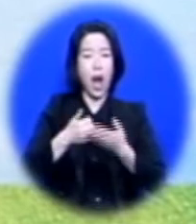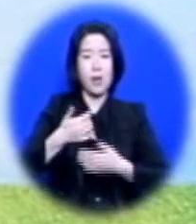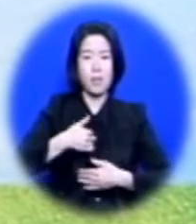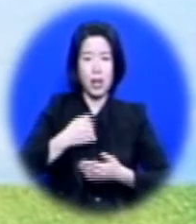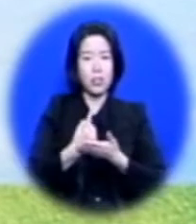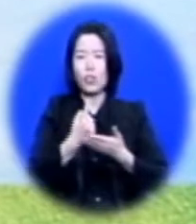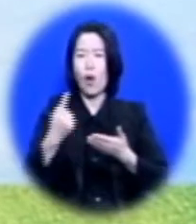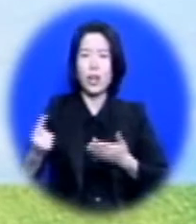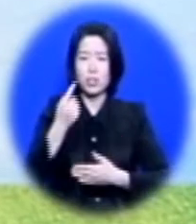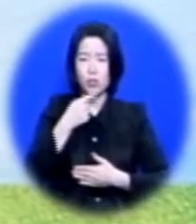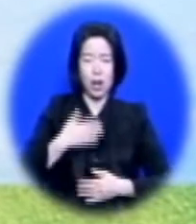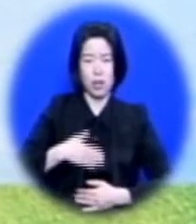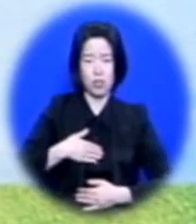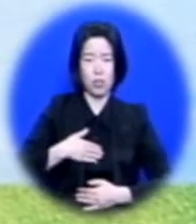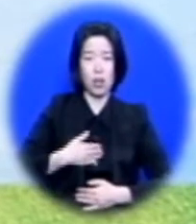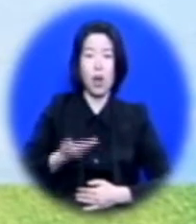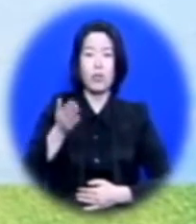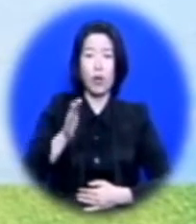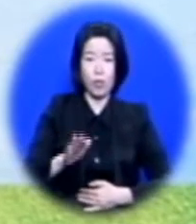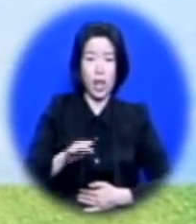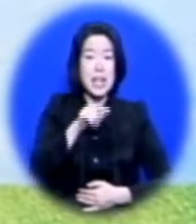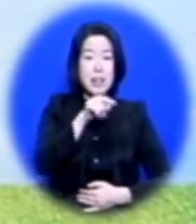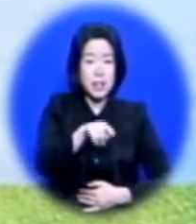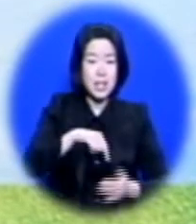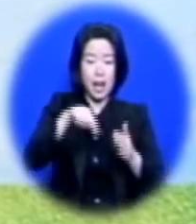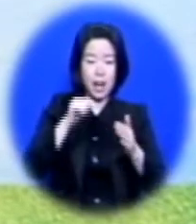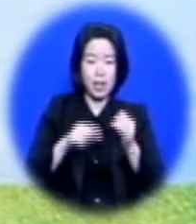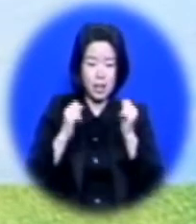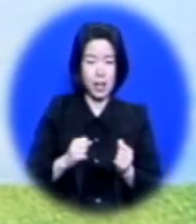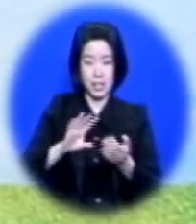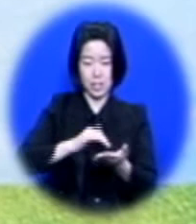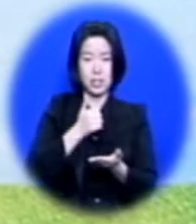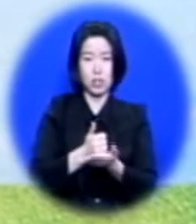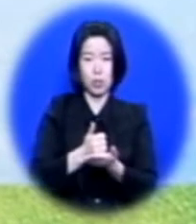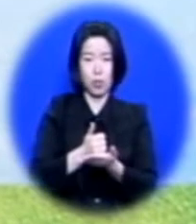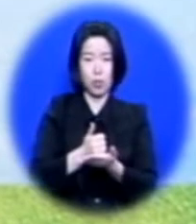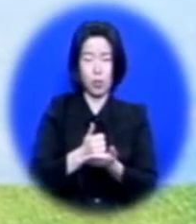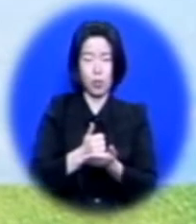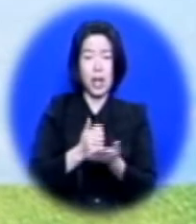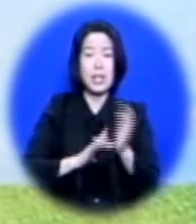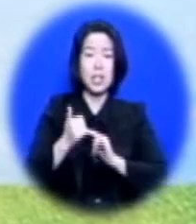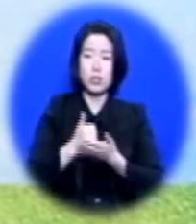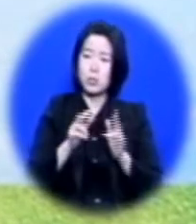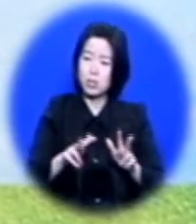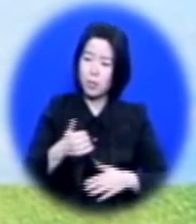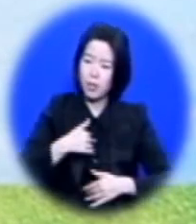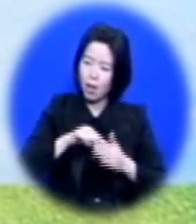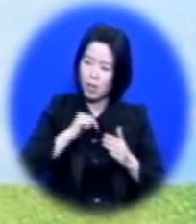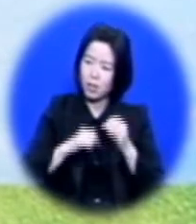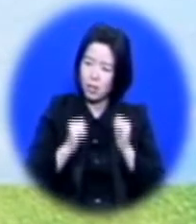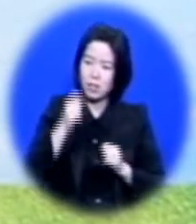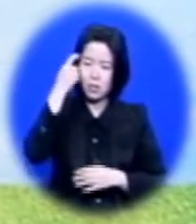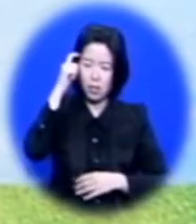확장에 떠나신 줄 알았다니까 그런데 너희 안에 계신 그리스도 라 예수님이 지금 내 안에 계신가